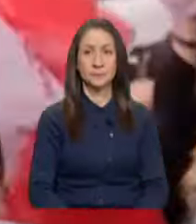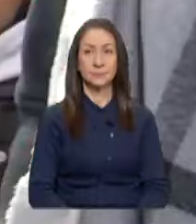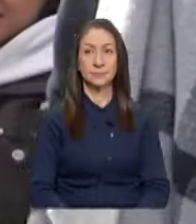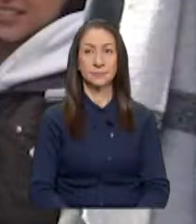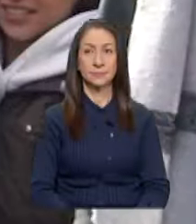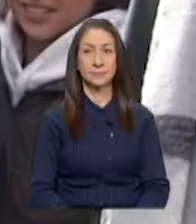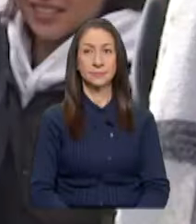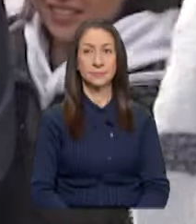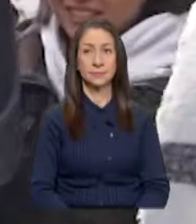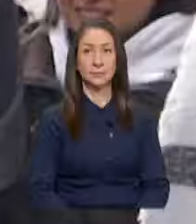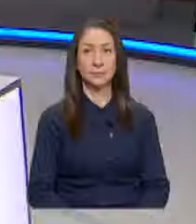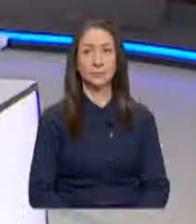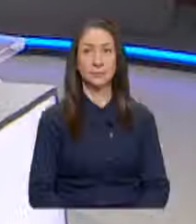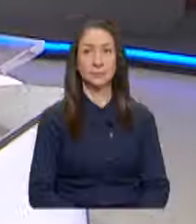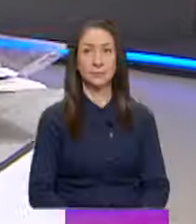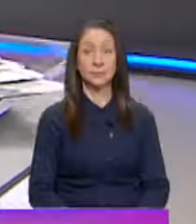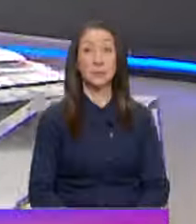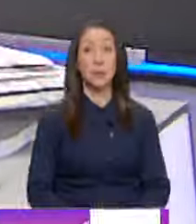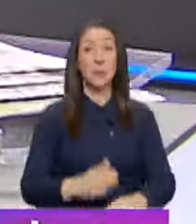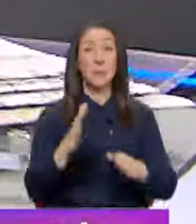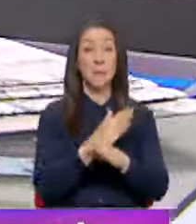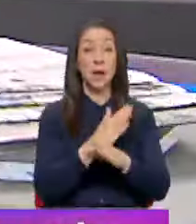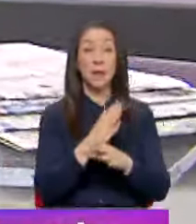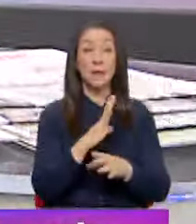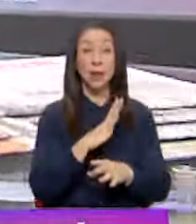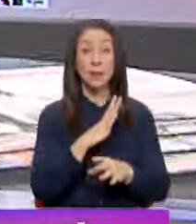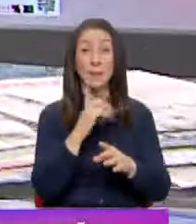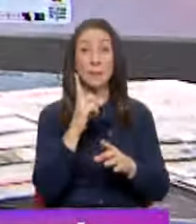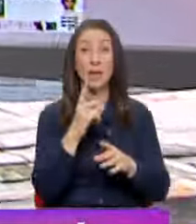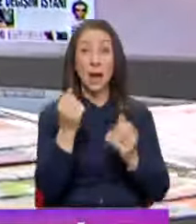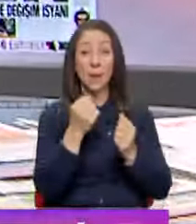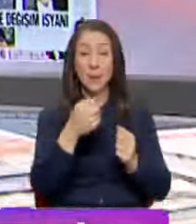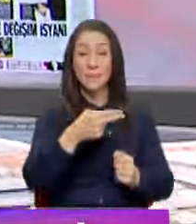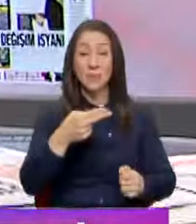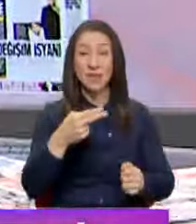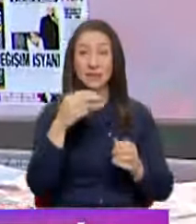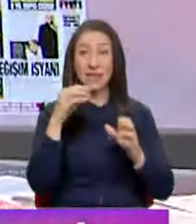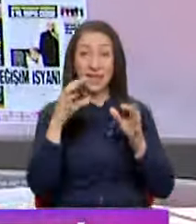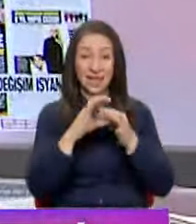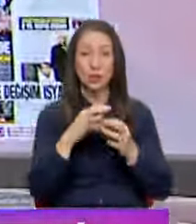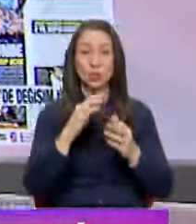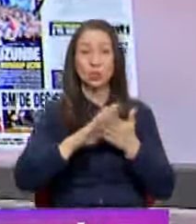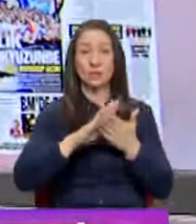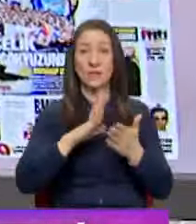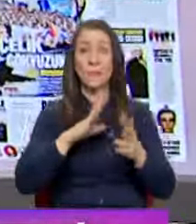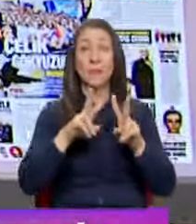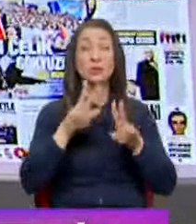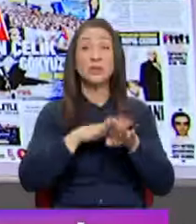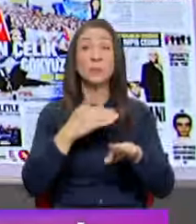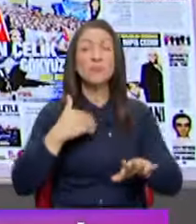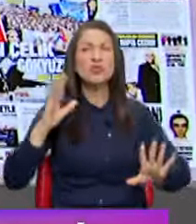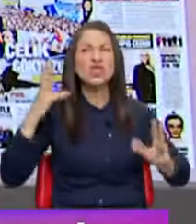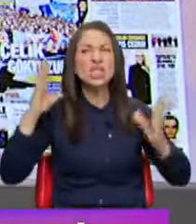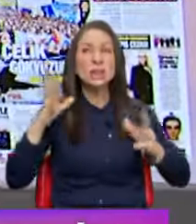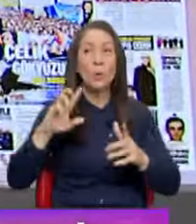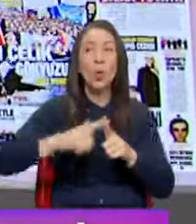Mansur Yavaş mal varlığında bir araç markası ile ilgili düzeltmesi var Mansur Yavaş Benim çılgın